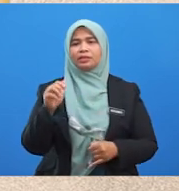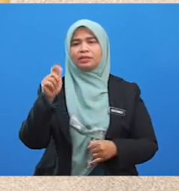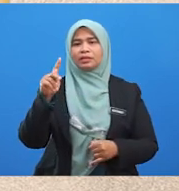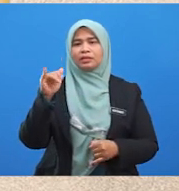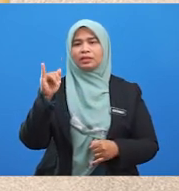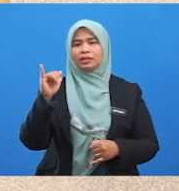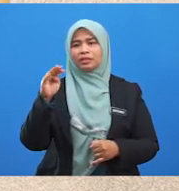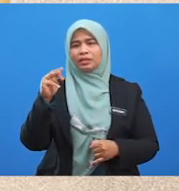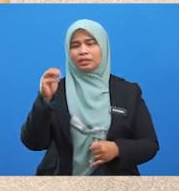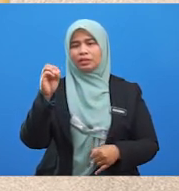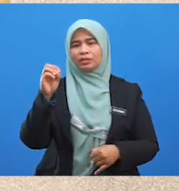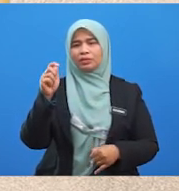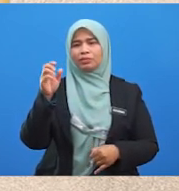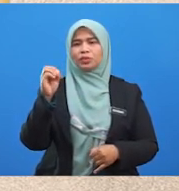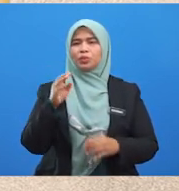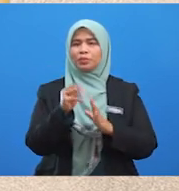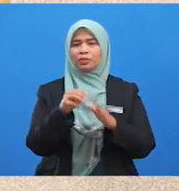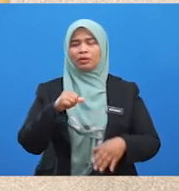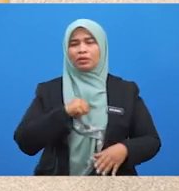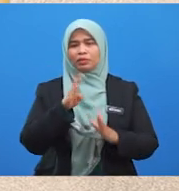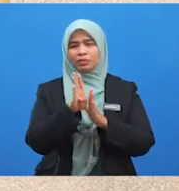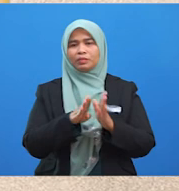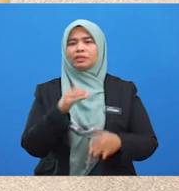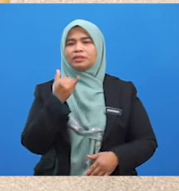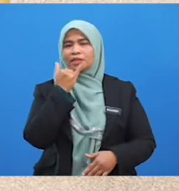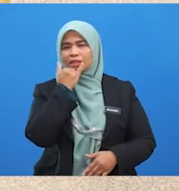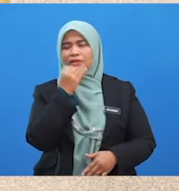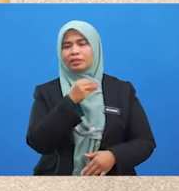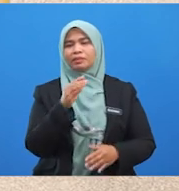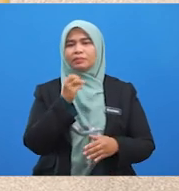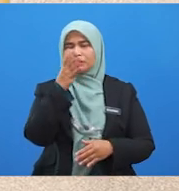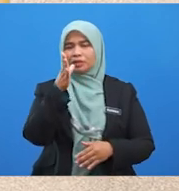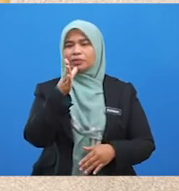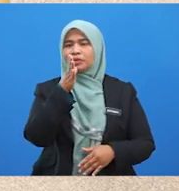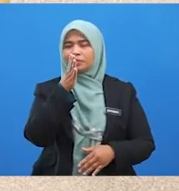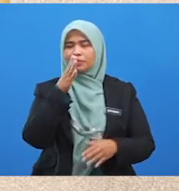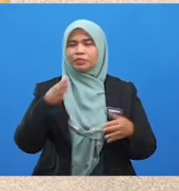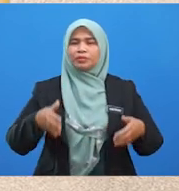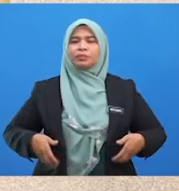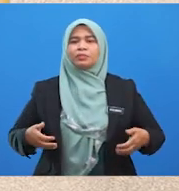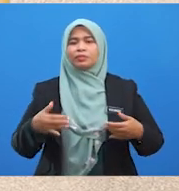bersalah dan memberitahu mahkamah bahawa ibu beruk sudah hamil.